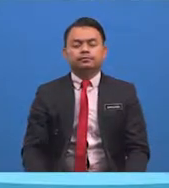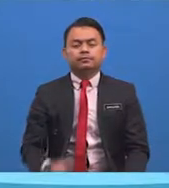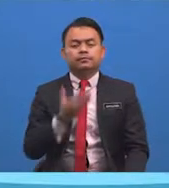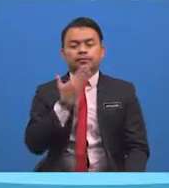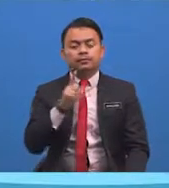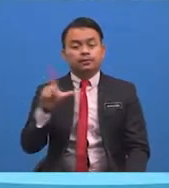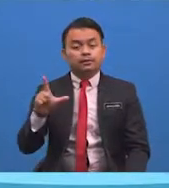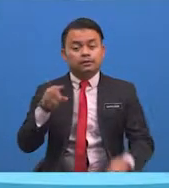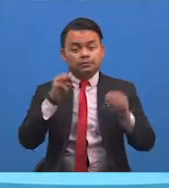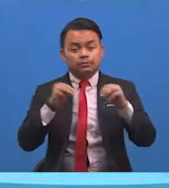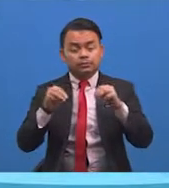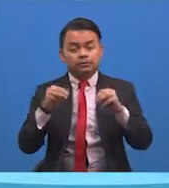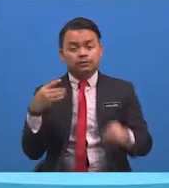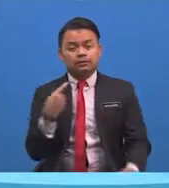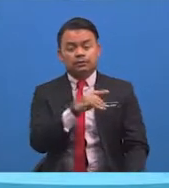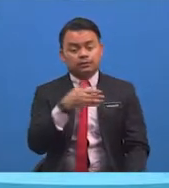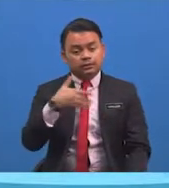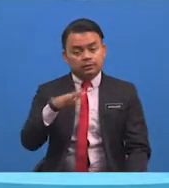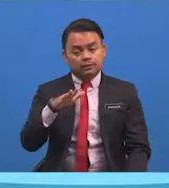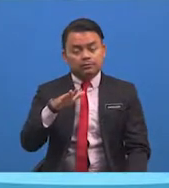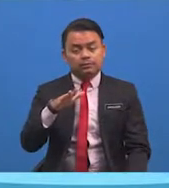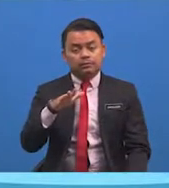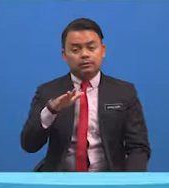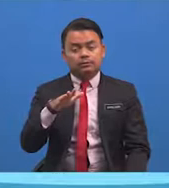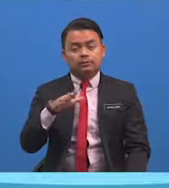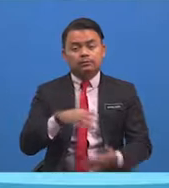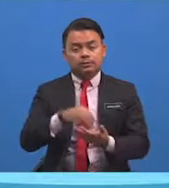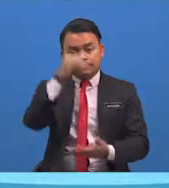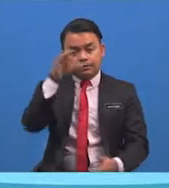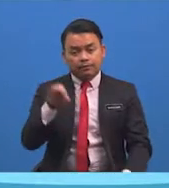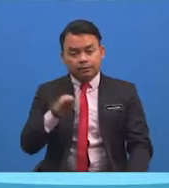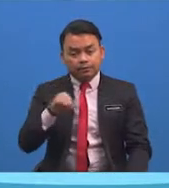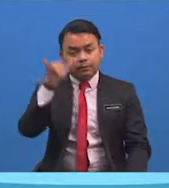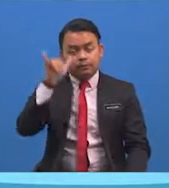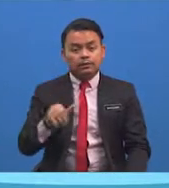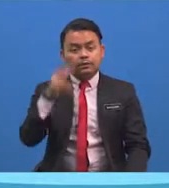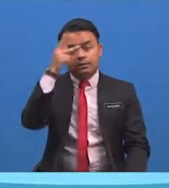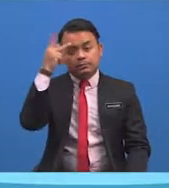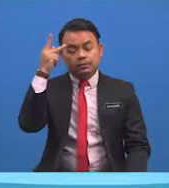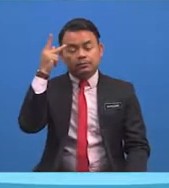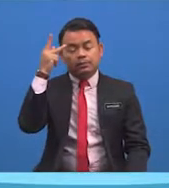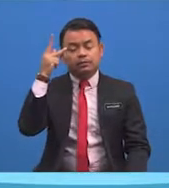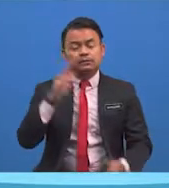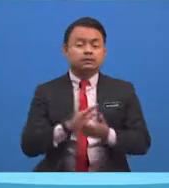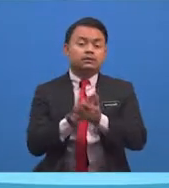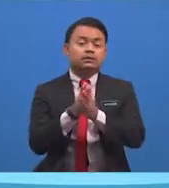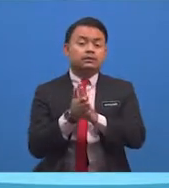Baiklah murid-murid, kita telah pun mempelajari faktor-faktor yang menyebabkan